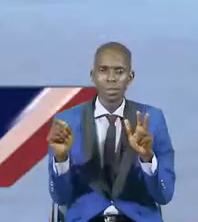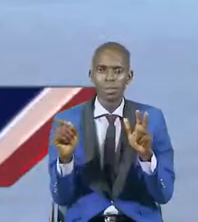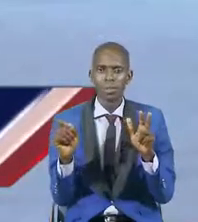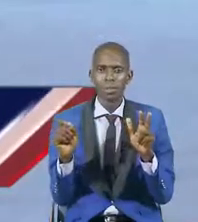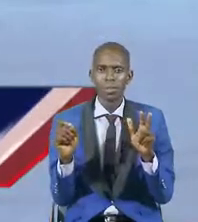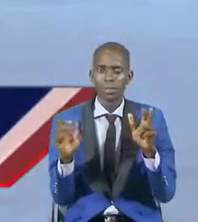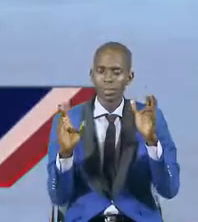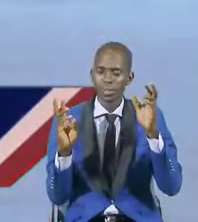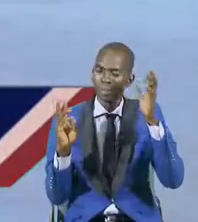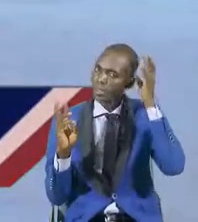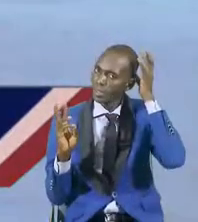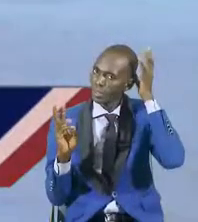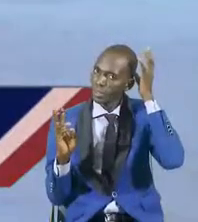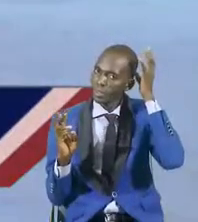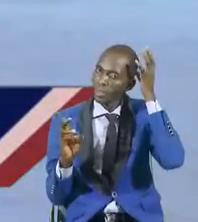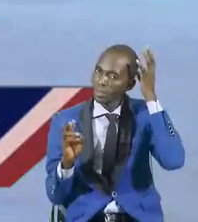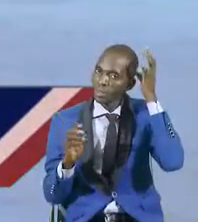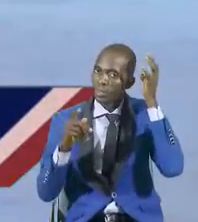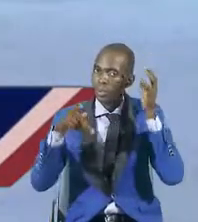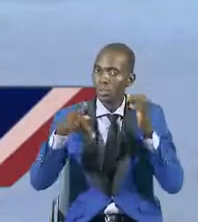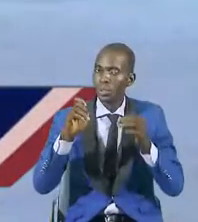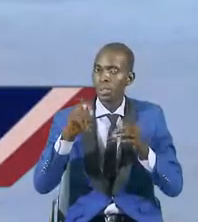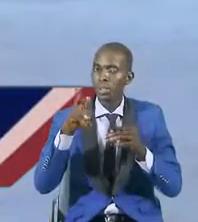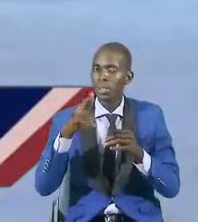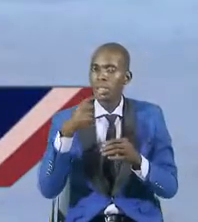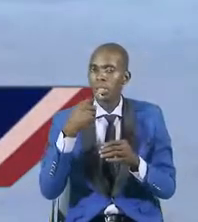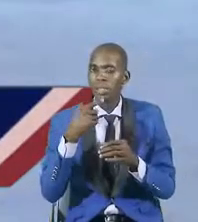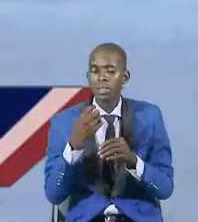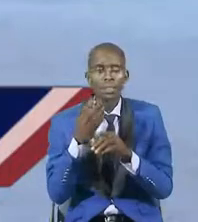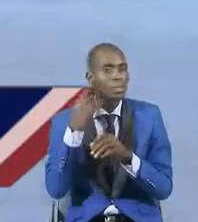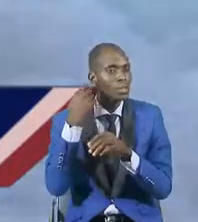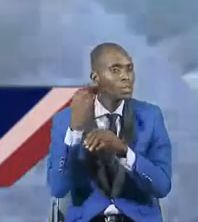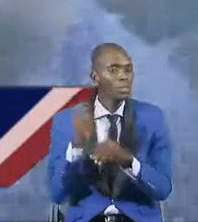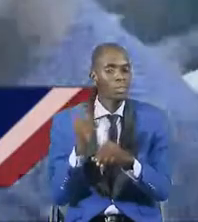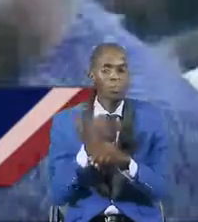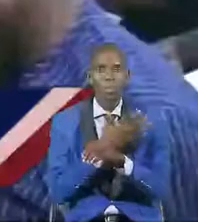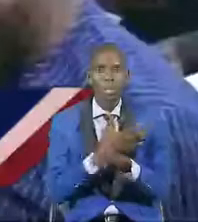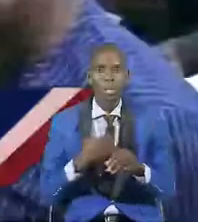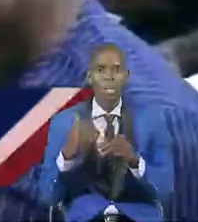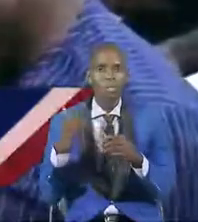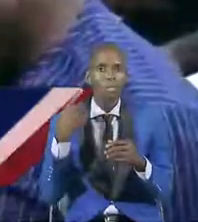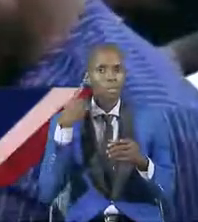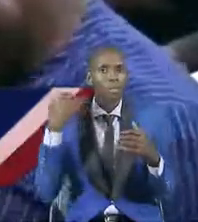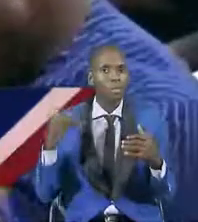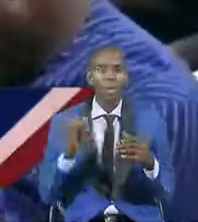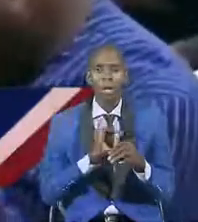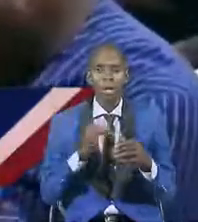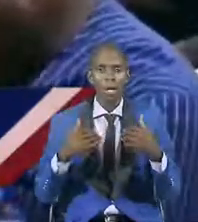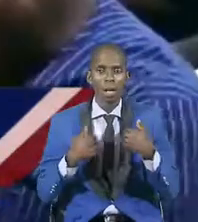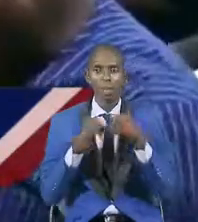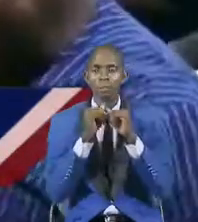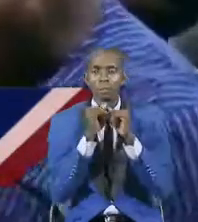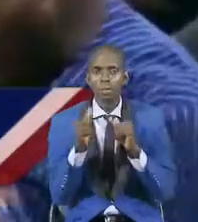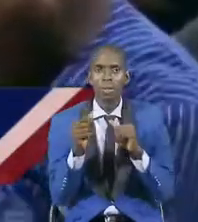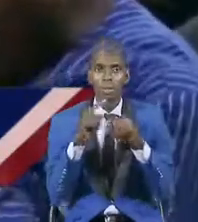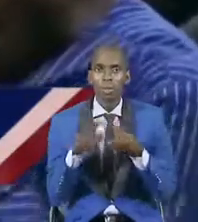Actes chapitre 3. Voyons le verset 6. Alors Pierre lui dit, je n'ai ni argent